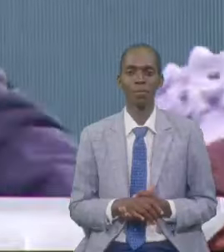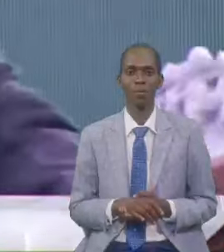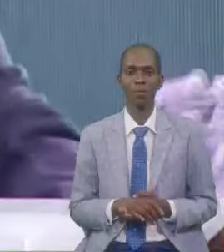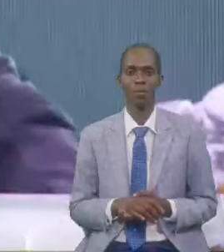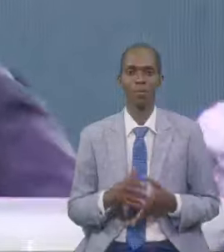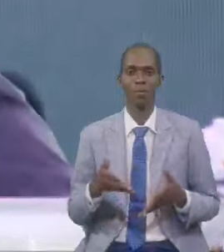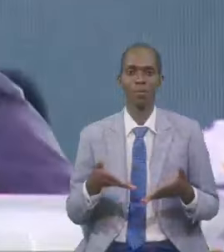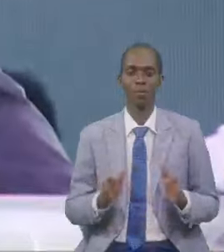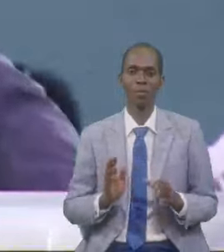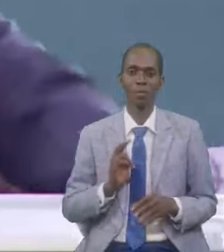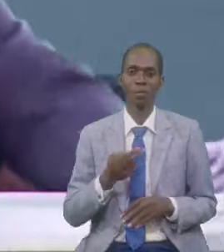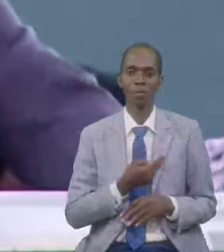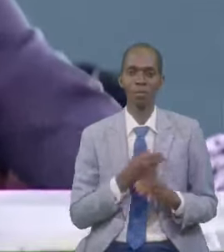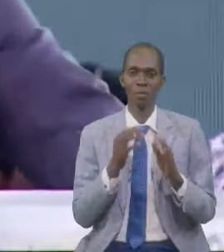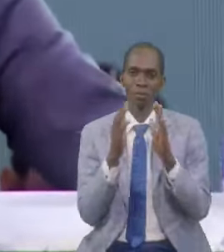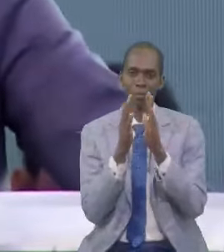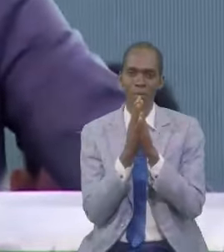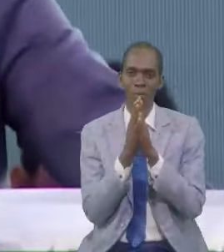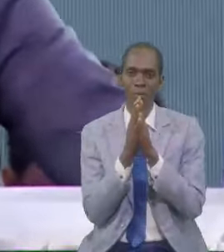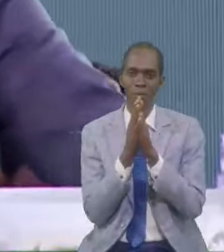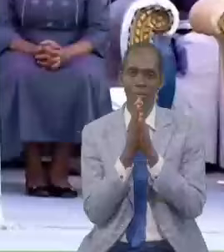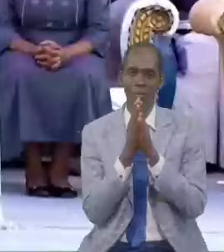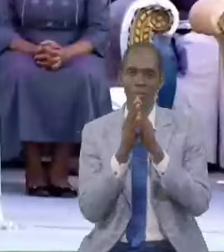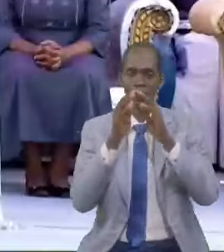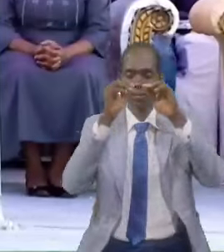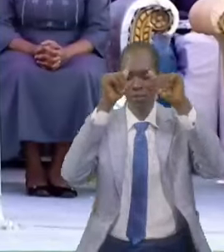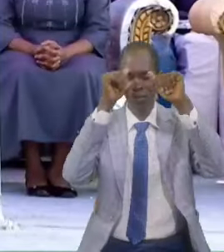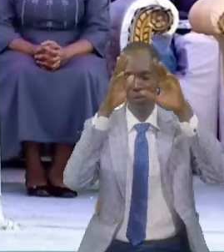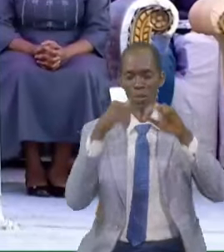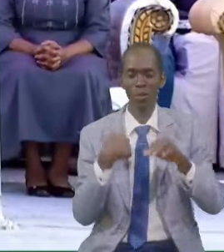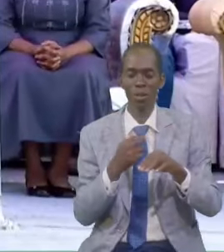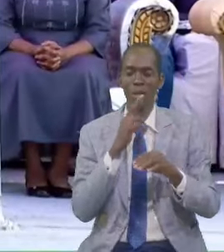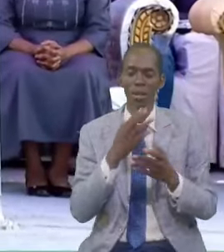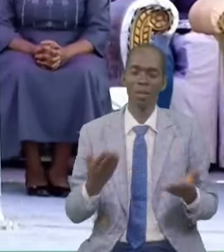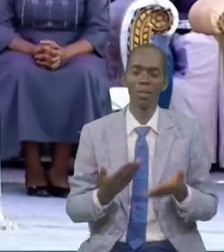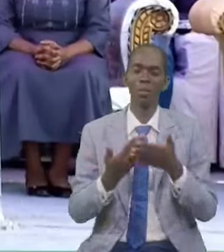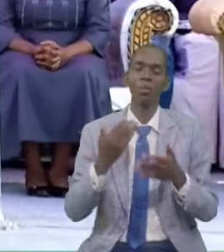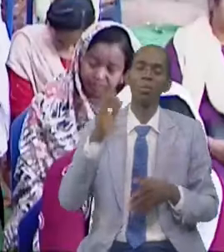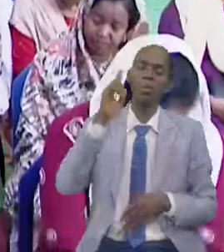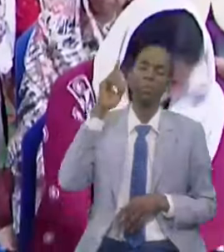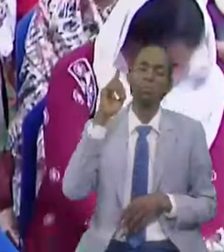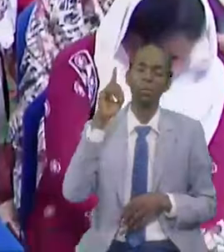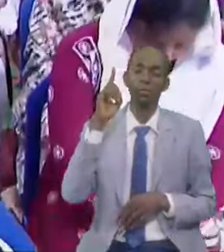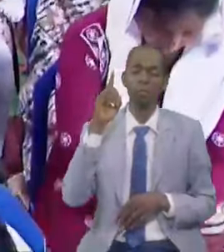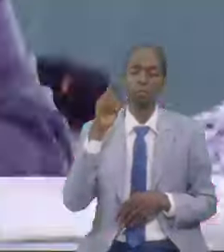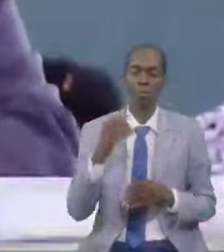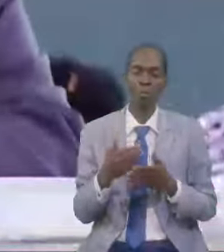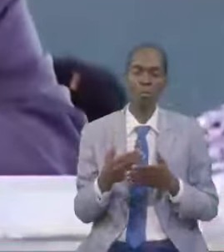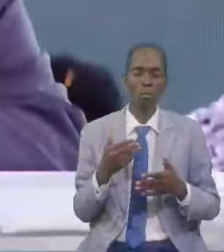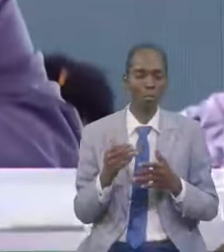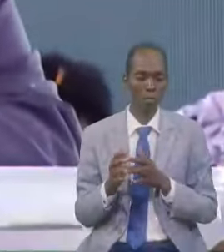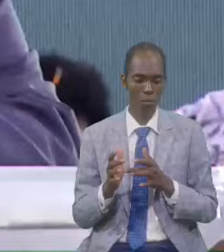ప్రార్థన చేసుకుందాం. Father, తండ్రి, we gathered before you. మీ ఎదుట సమకూర్చబడ్డాం. Jesus, ప్రభువైన యేసయ్య,